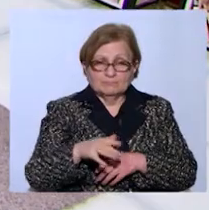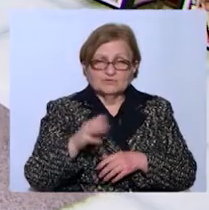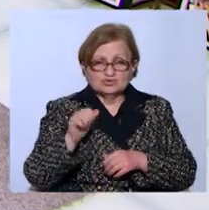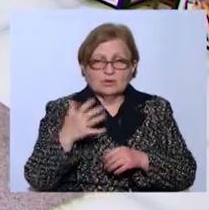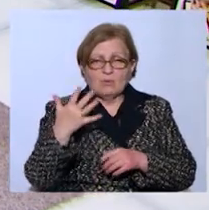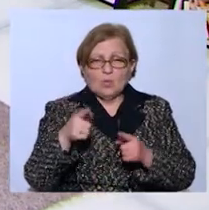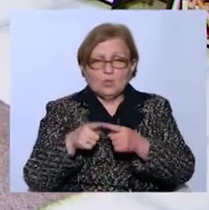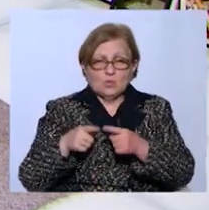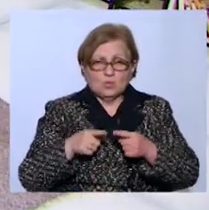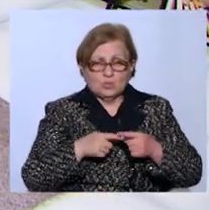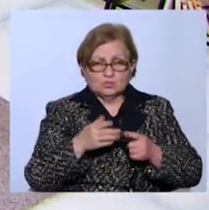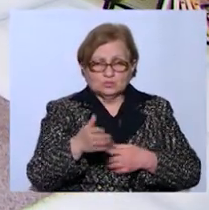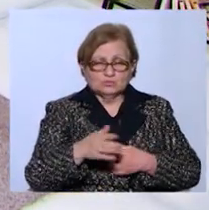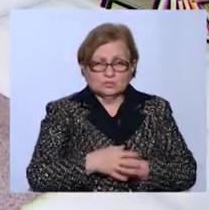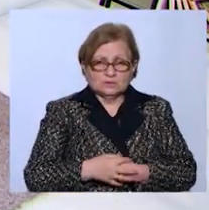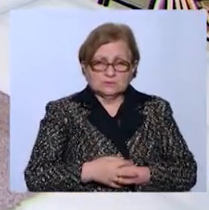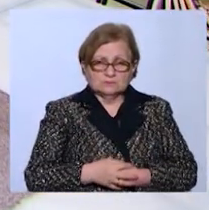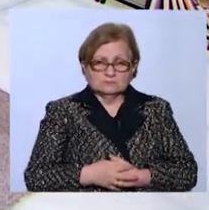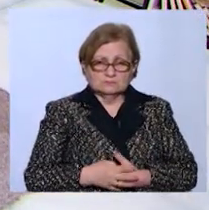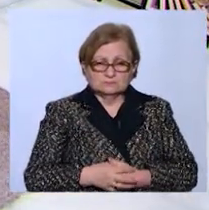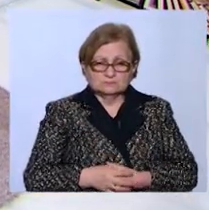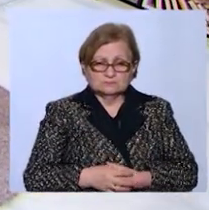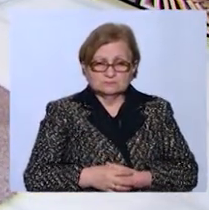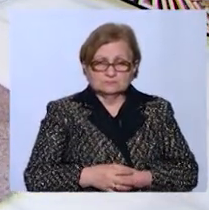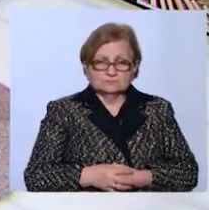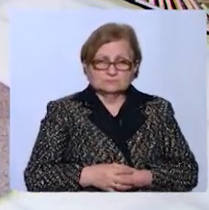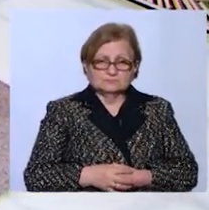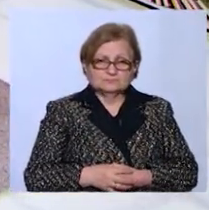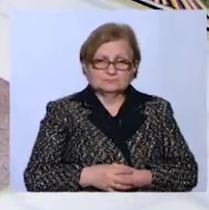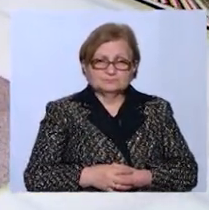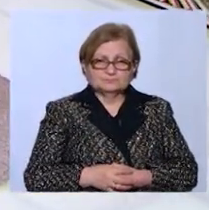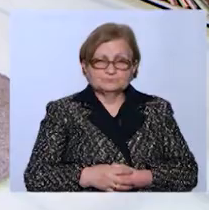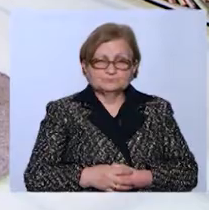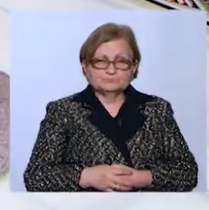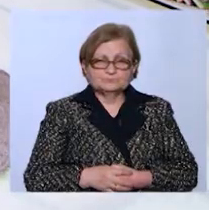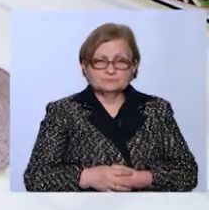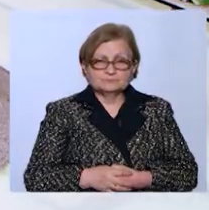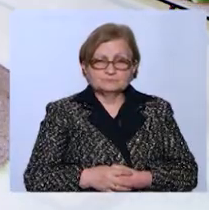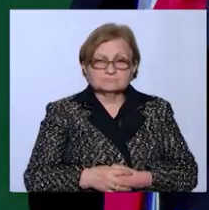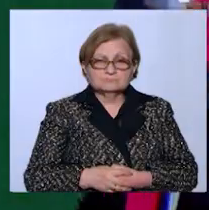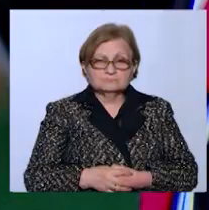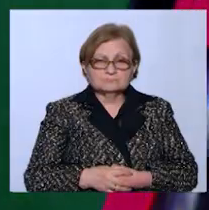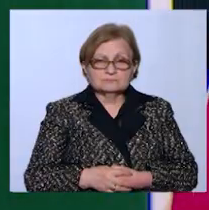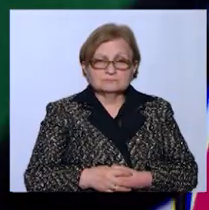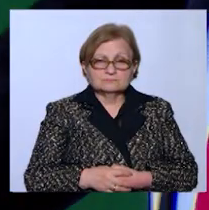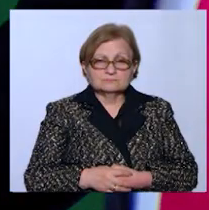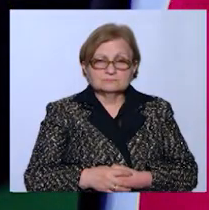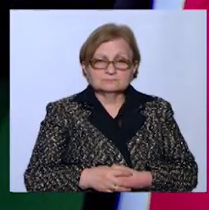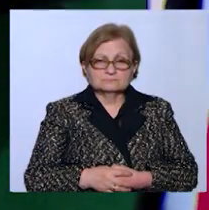ხუთკუთხედი შეიძლება იყოს. აი აი ესეთი პირამიდა, უყურეთ?